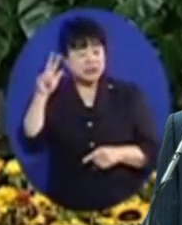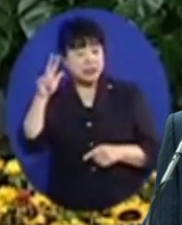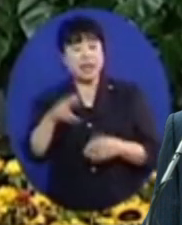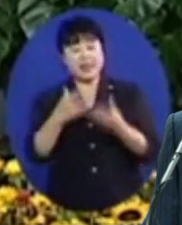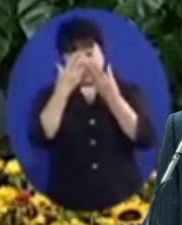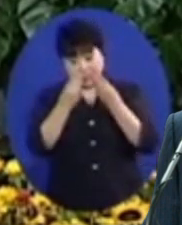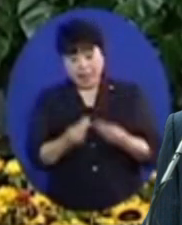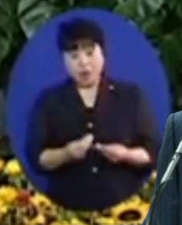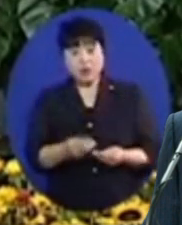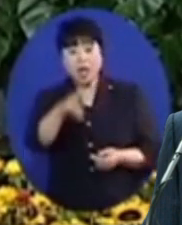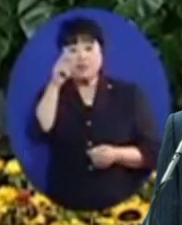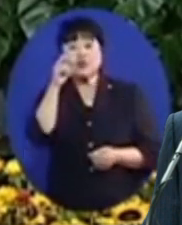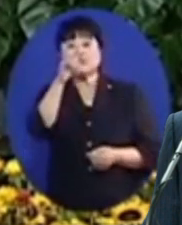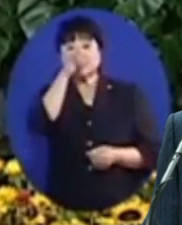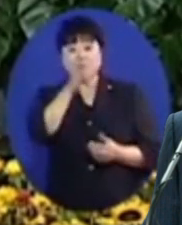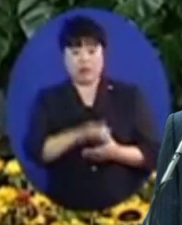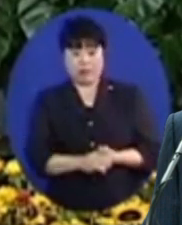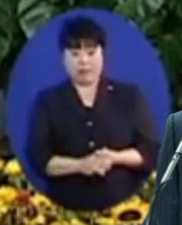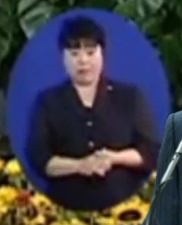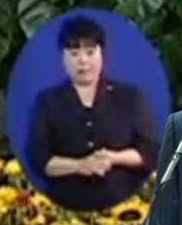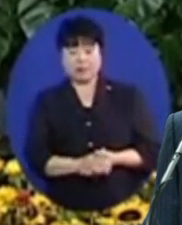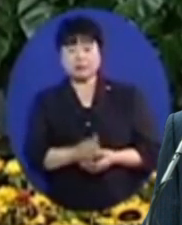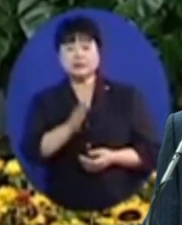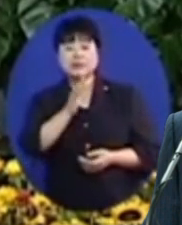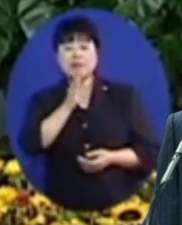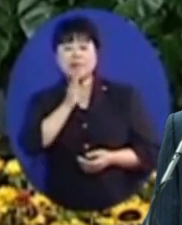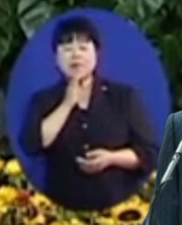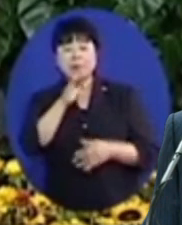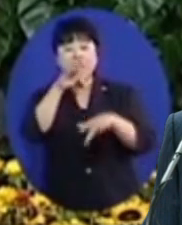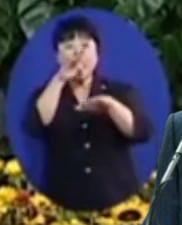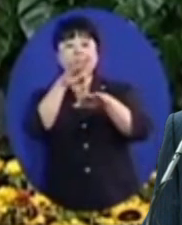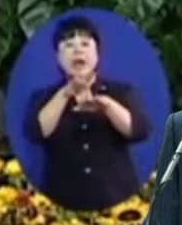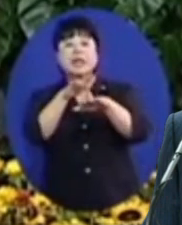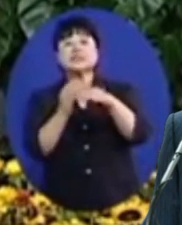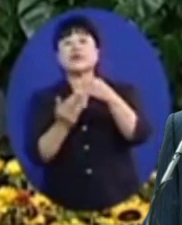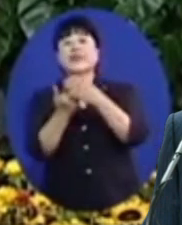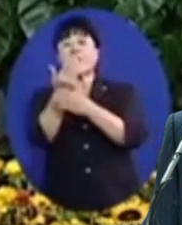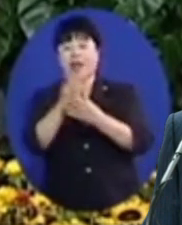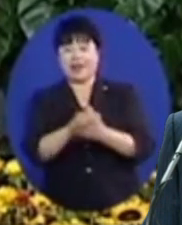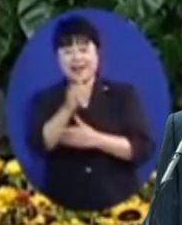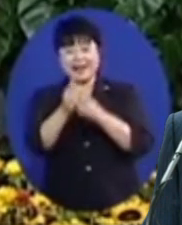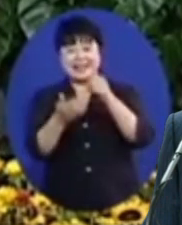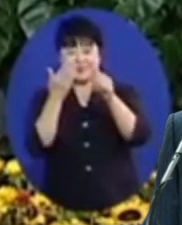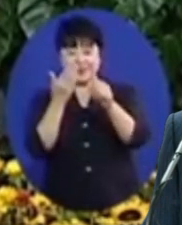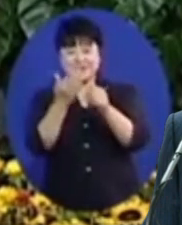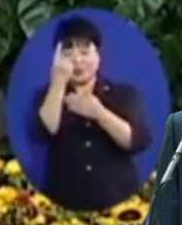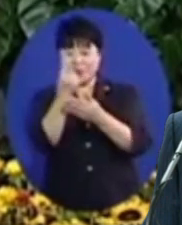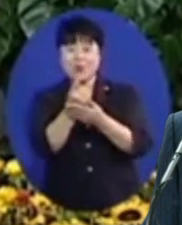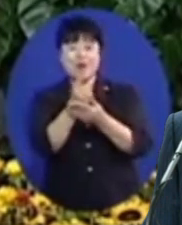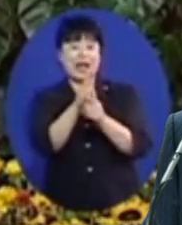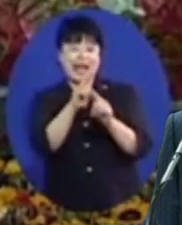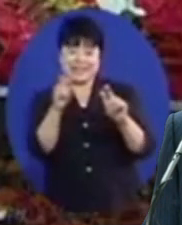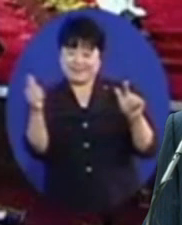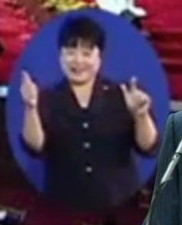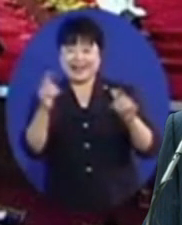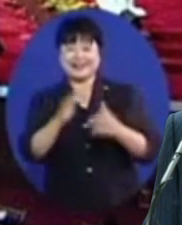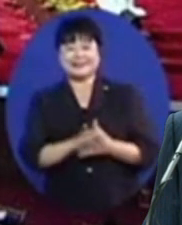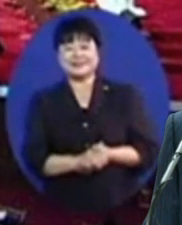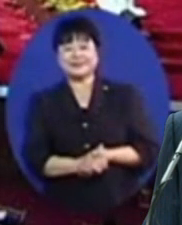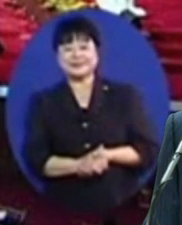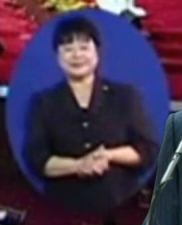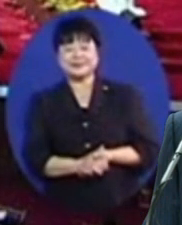내용에 미움이 들어있으면 그것은 마귀에게서 나온 것입니다. 하나님께로서 오는 것이 절대로